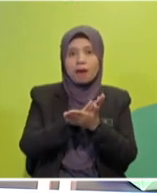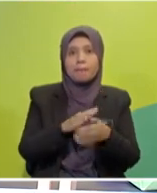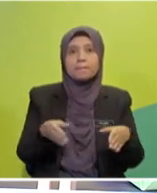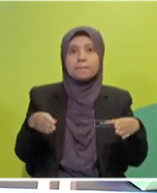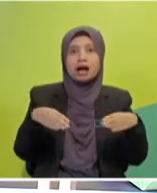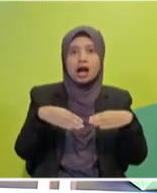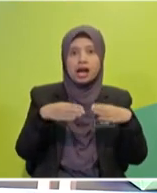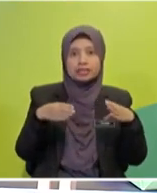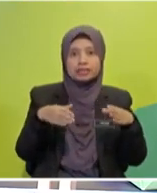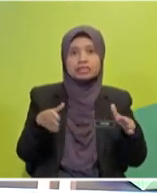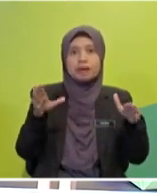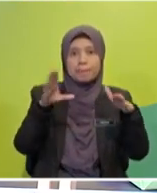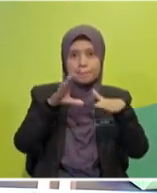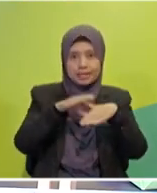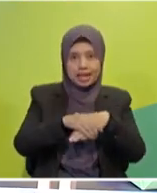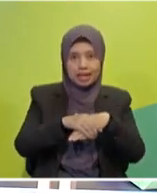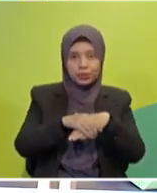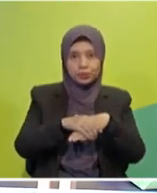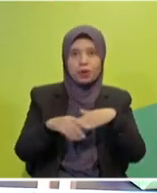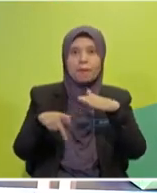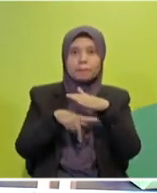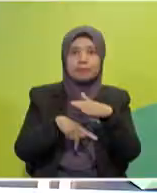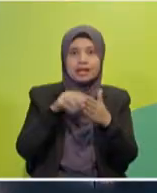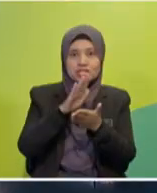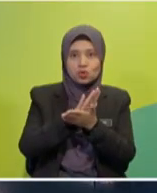Melayu. Bersama saya ialah Cikgu Ayu.